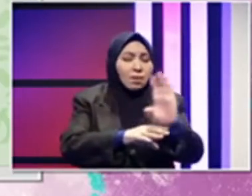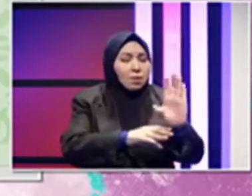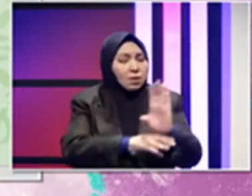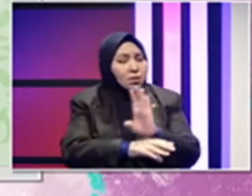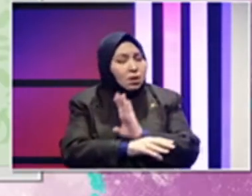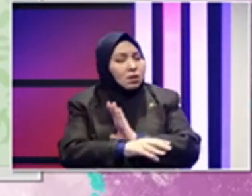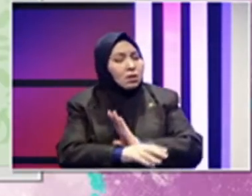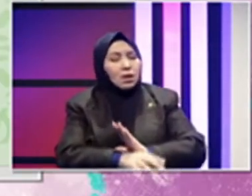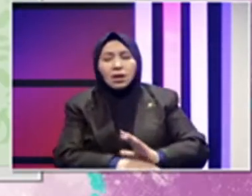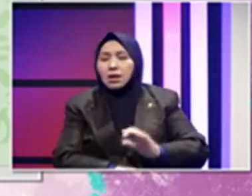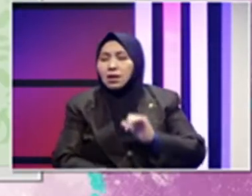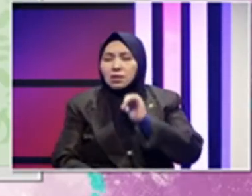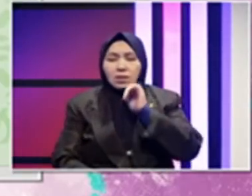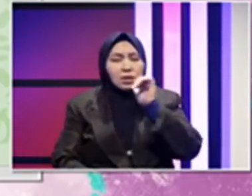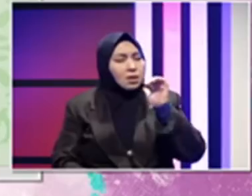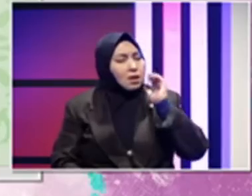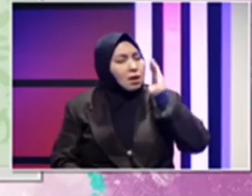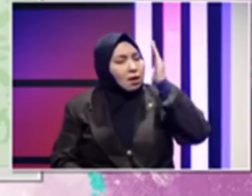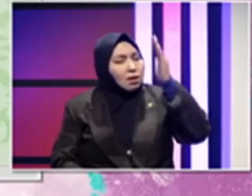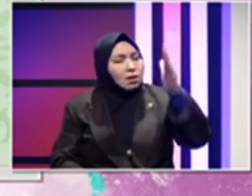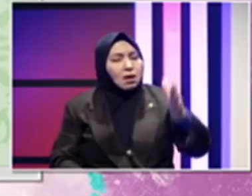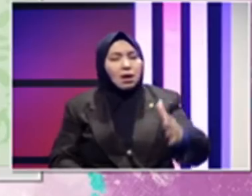tijaratan lan